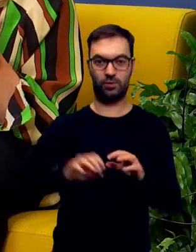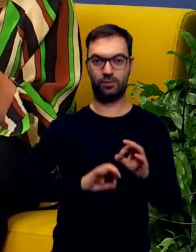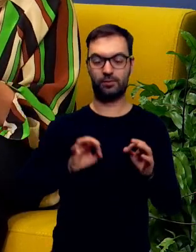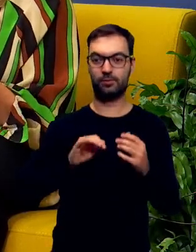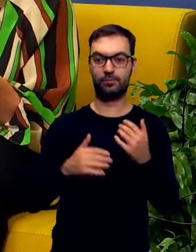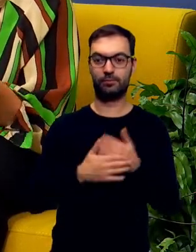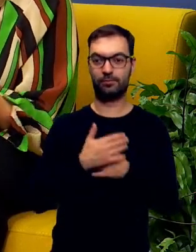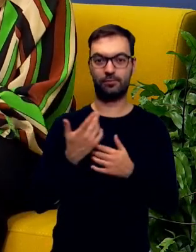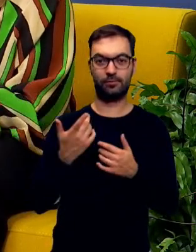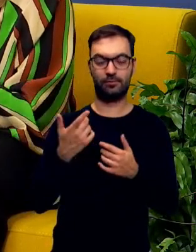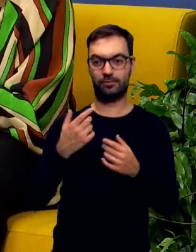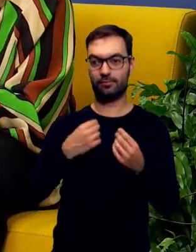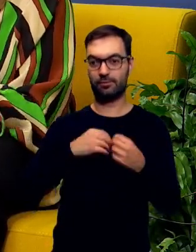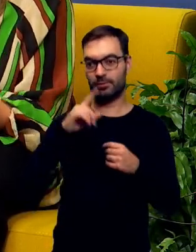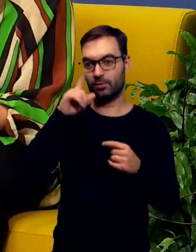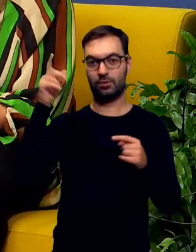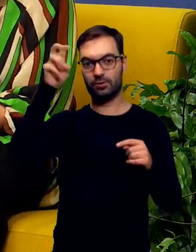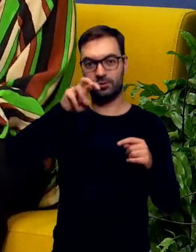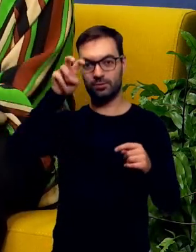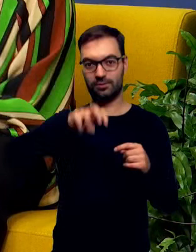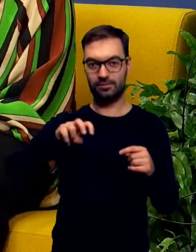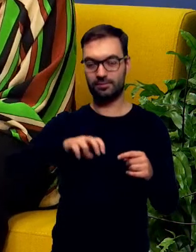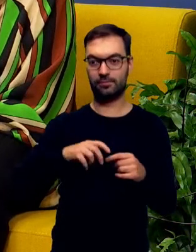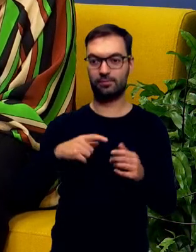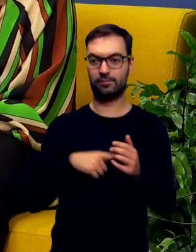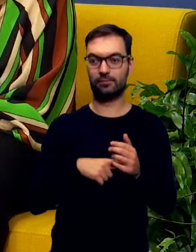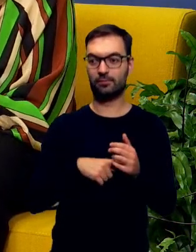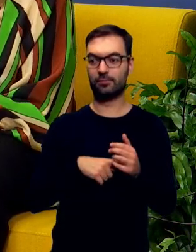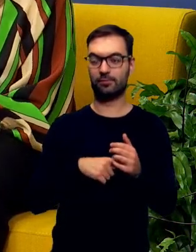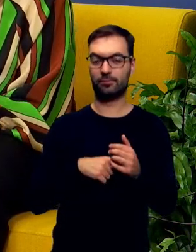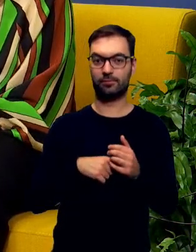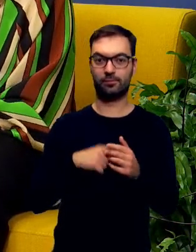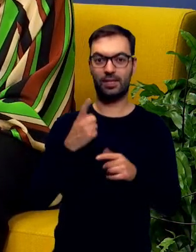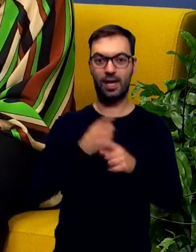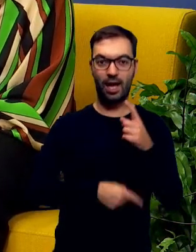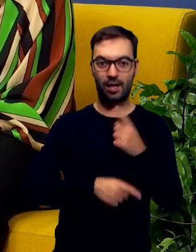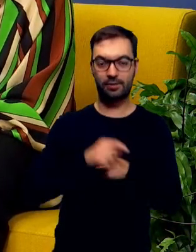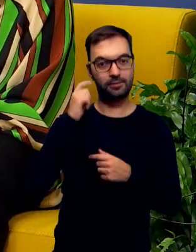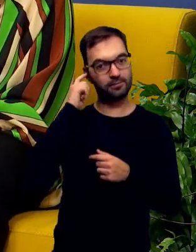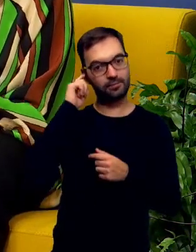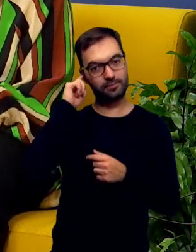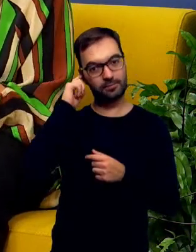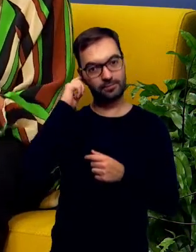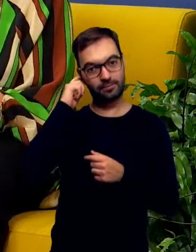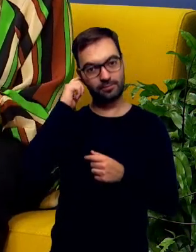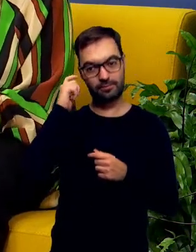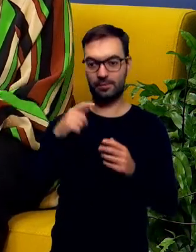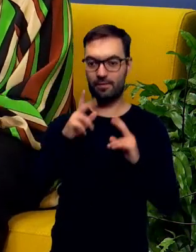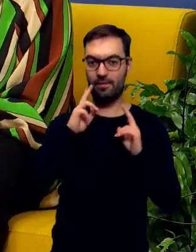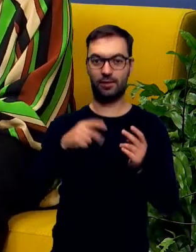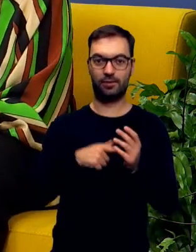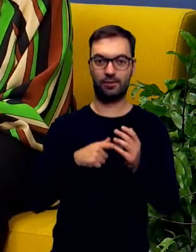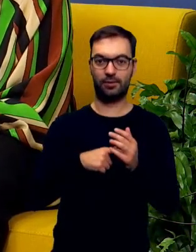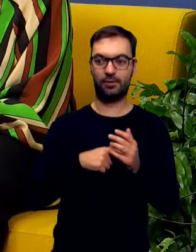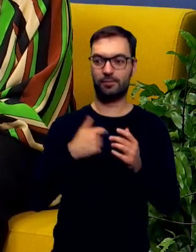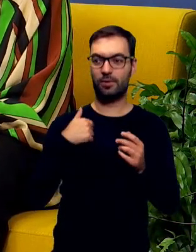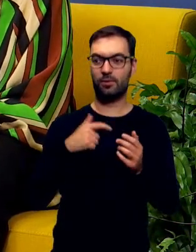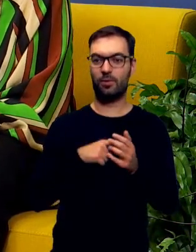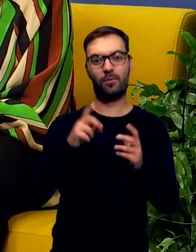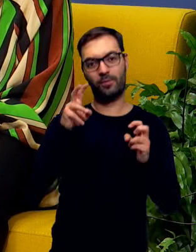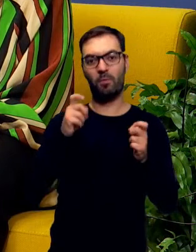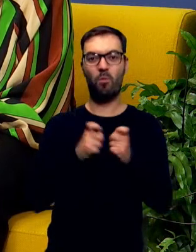bo okazało się, że coraz więcej osób schodzi na tą Kondratową rannych. I tam faktycznie taki